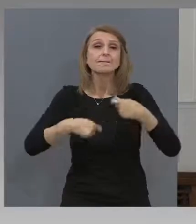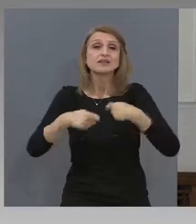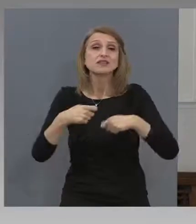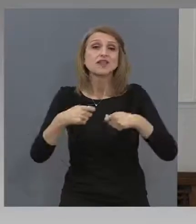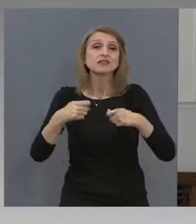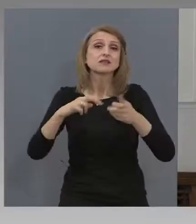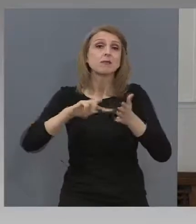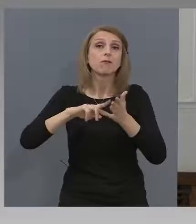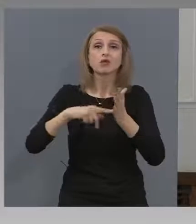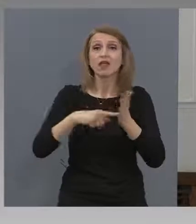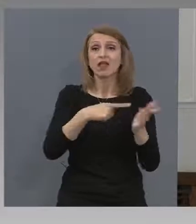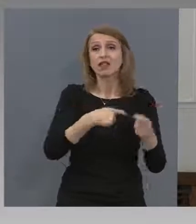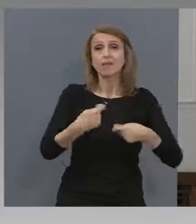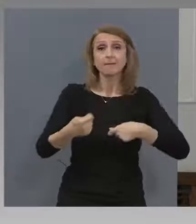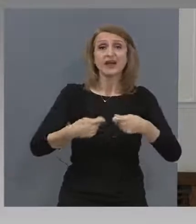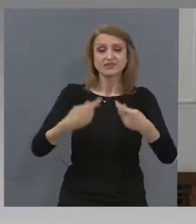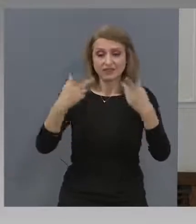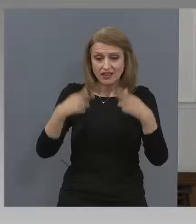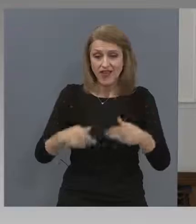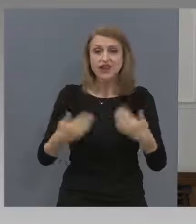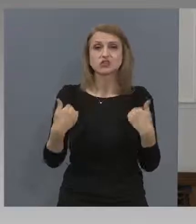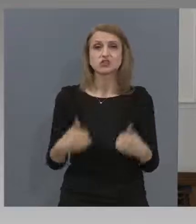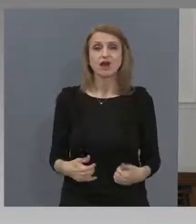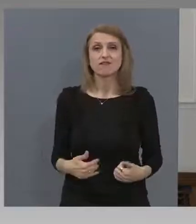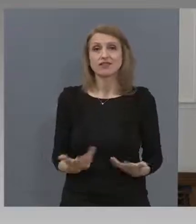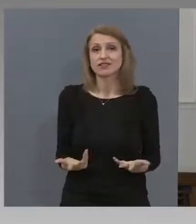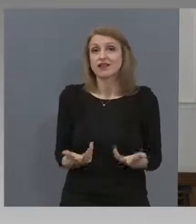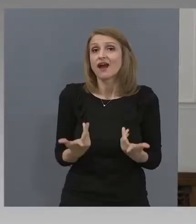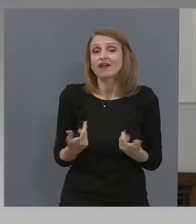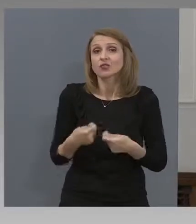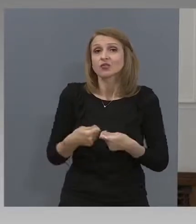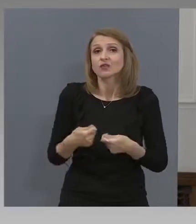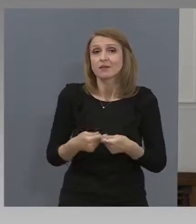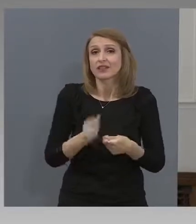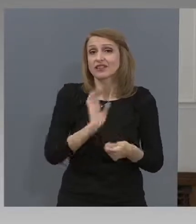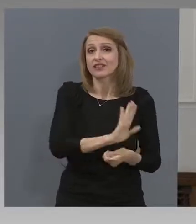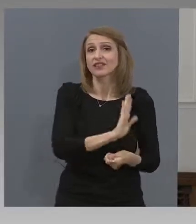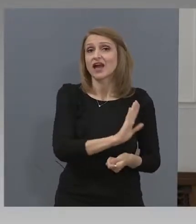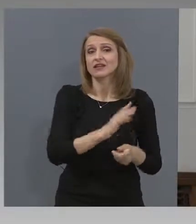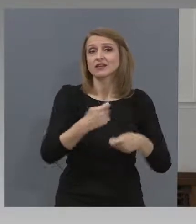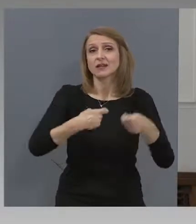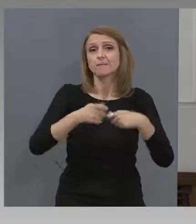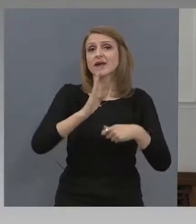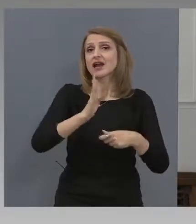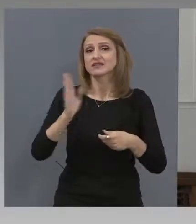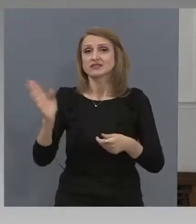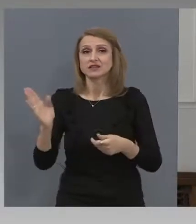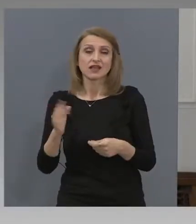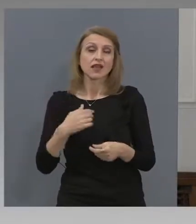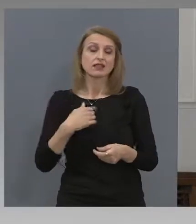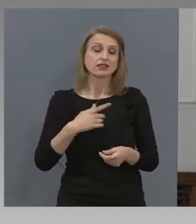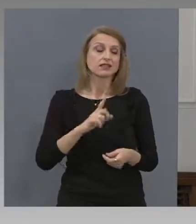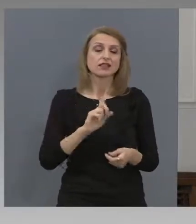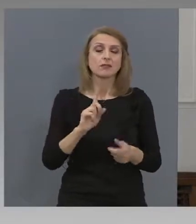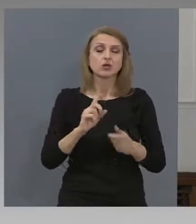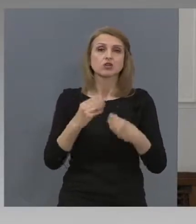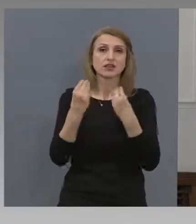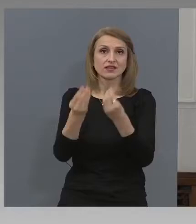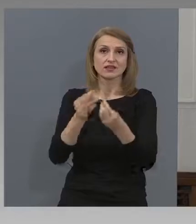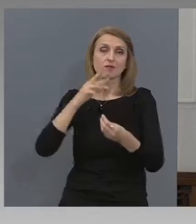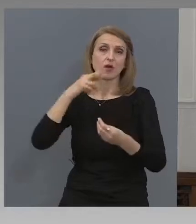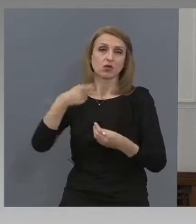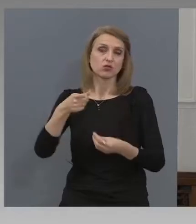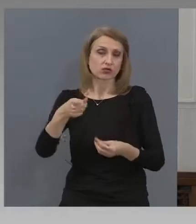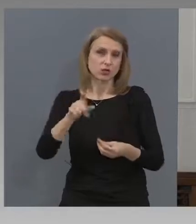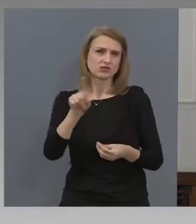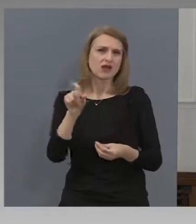се решават как да приложат този текст. И не мисля, че може някой, който и да е то, да даде отговор. А втората част